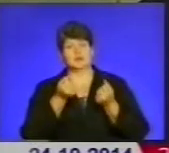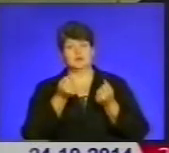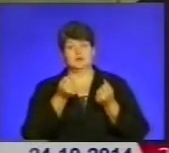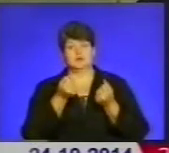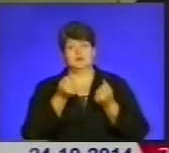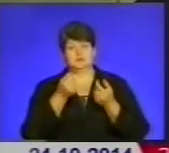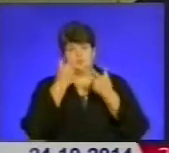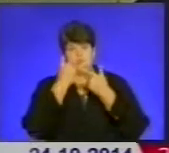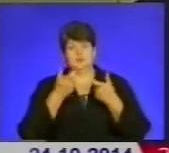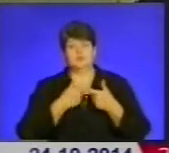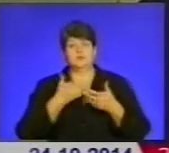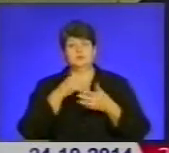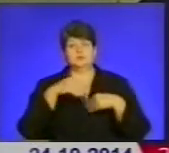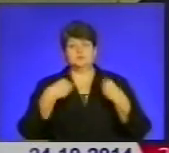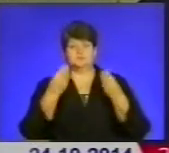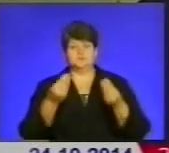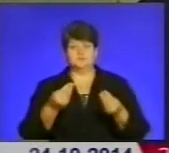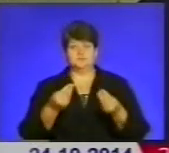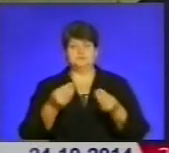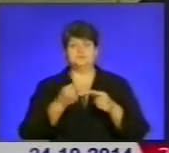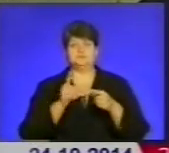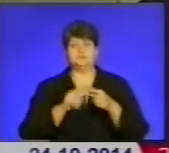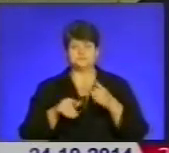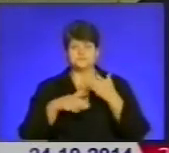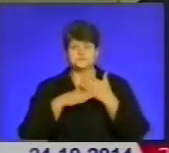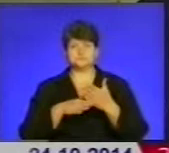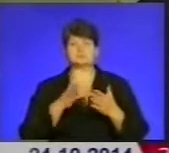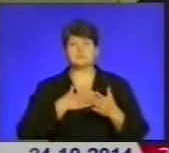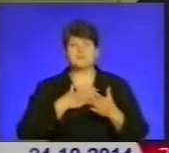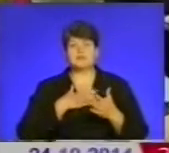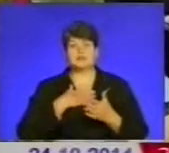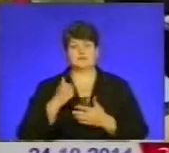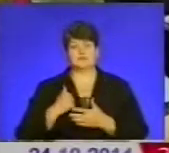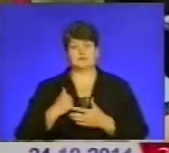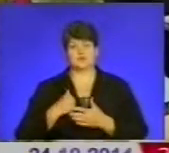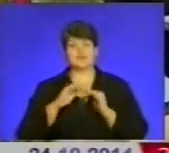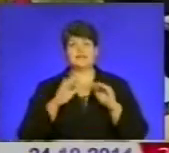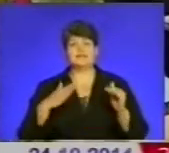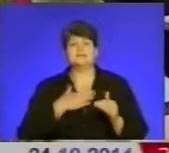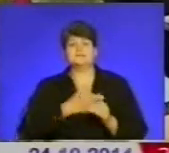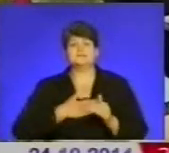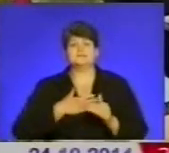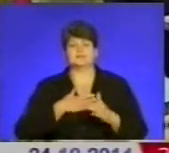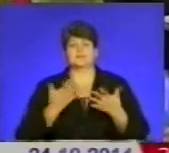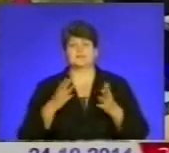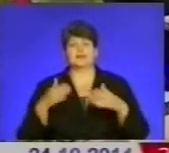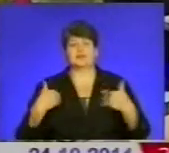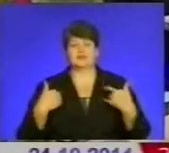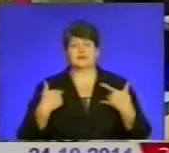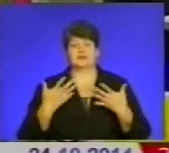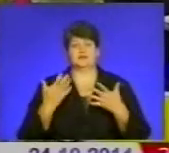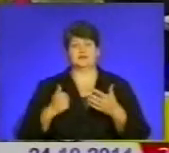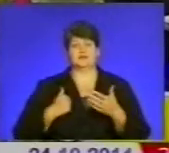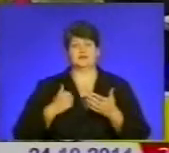безпосередню інформацію і передати цю допомогу для наших військових. Діти схвильовано вітали в себе в гостях